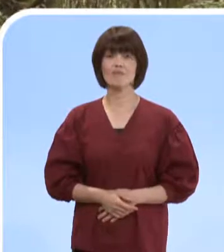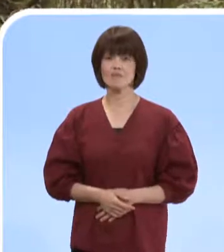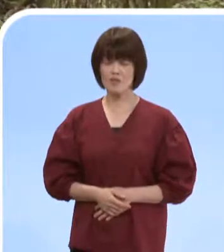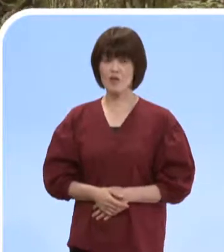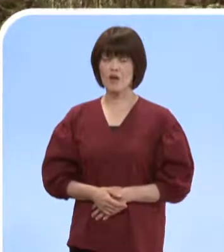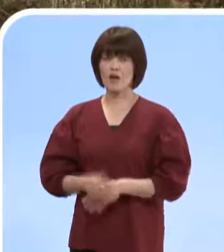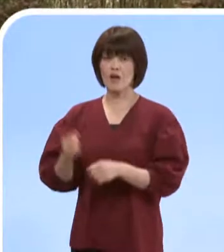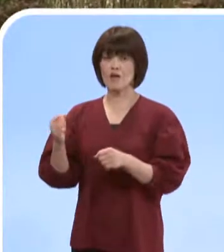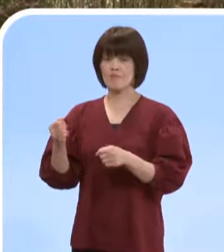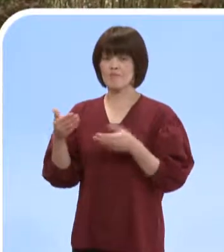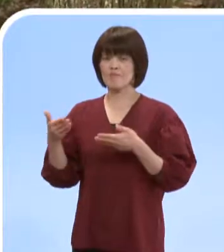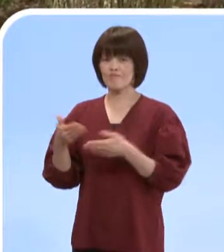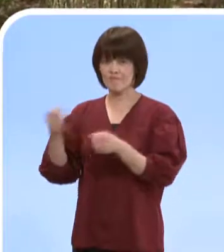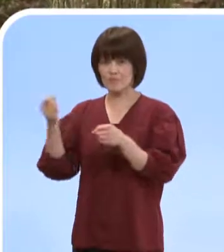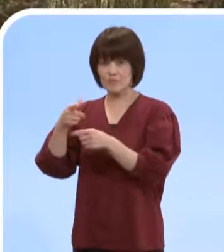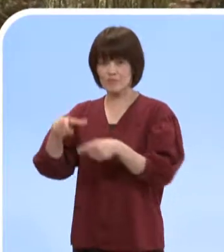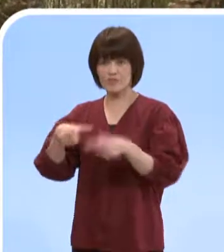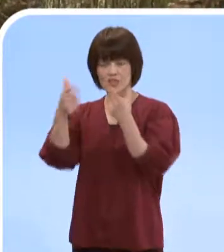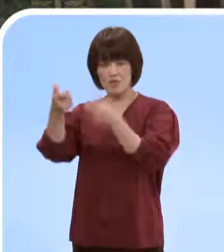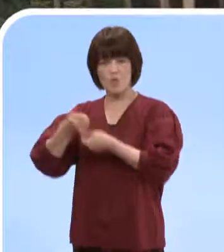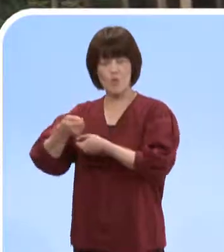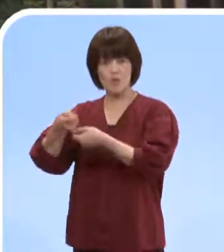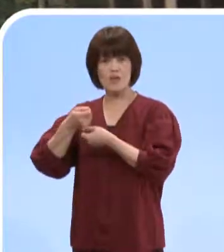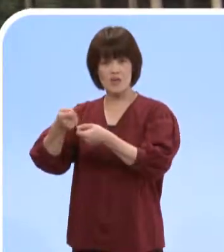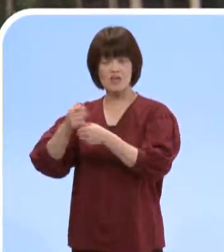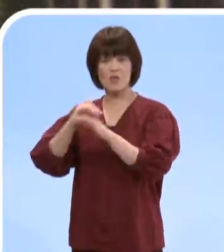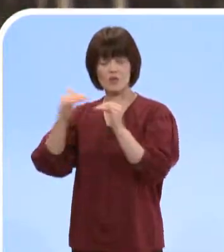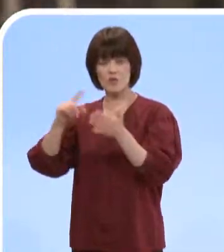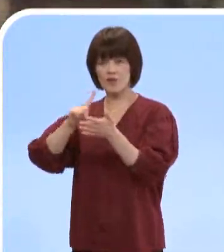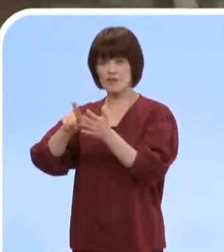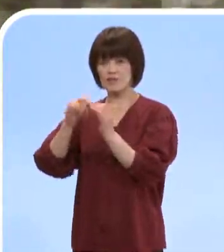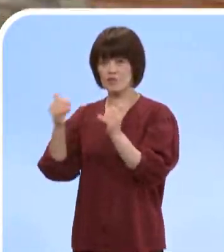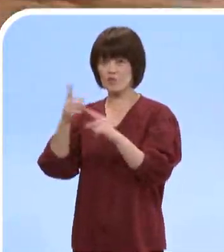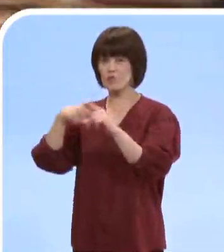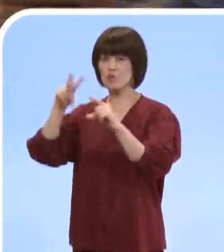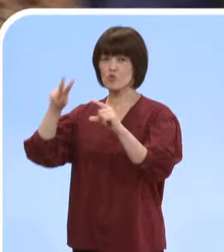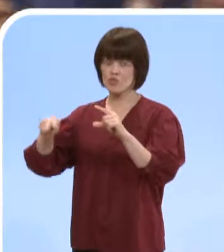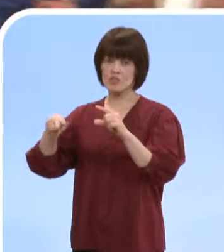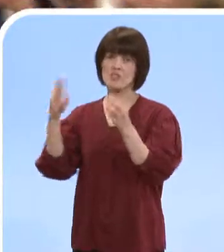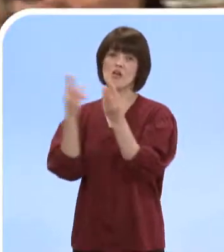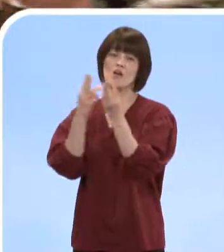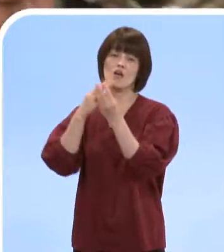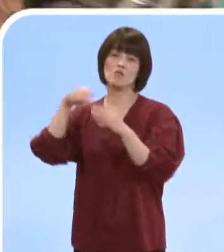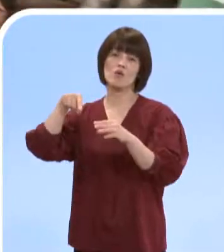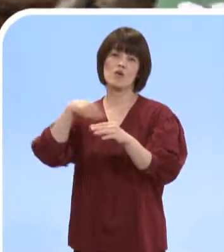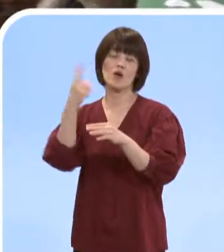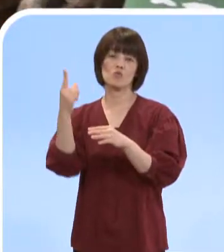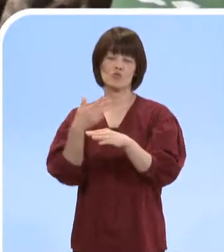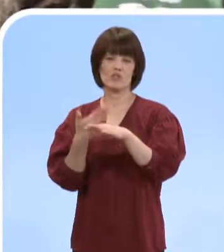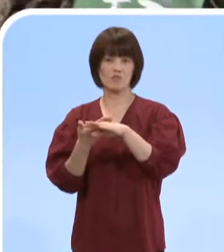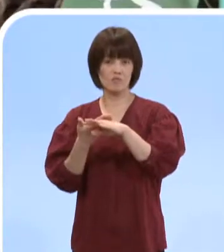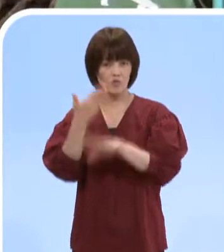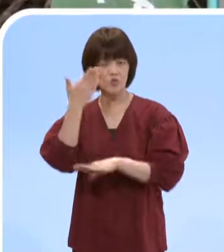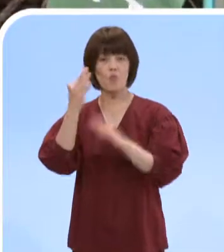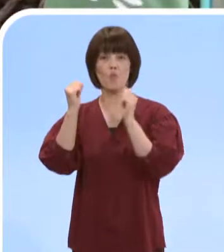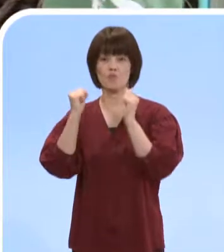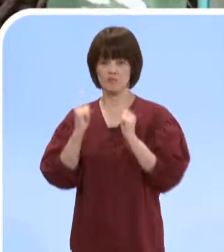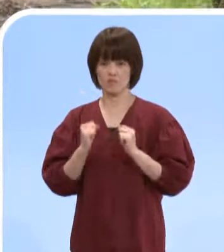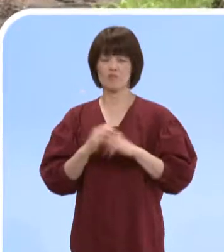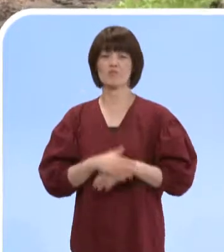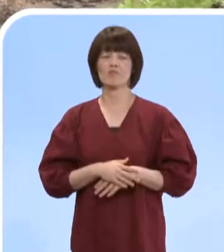作業をしているメンバーは地域の方々を中心に100人以上もいるんだとか。